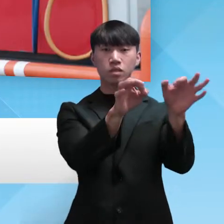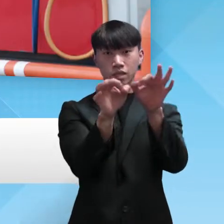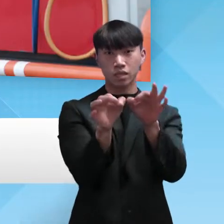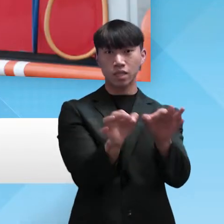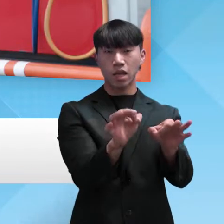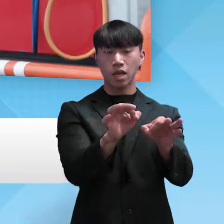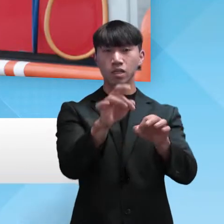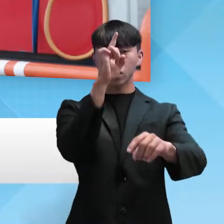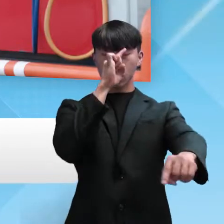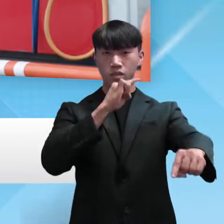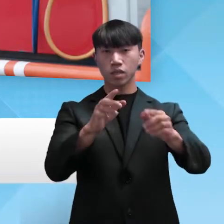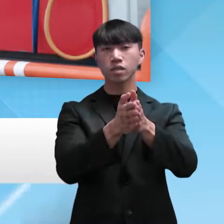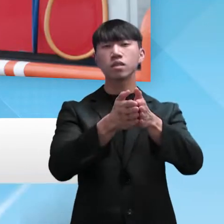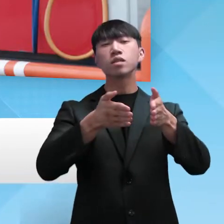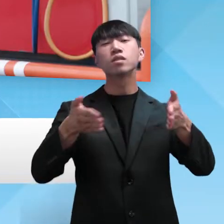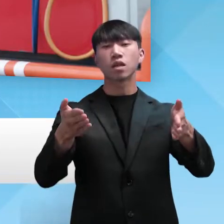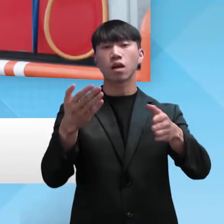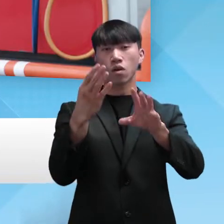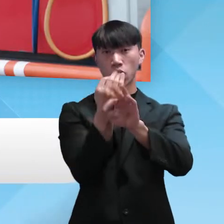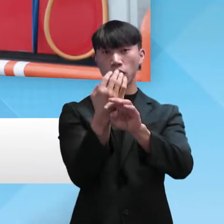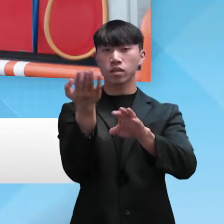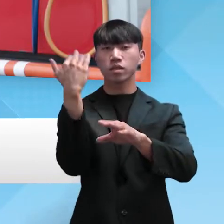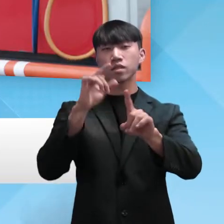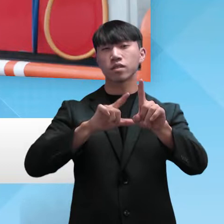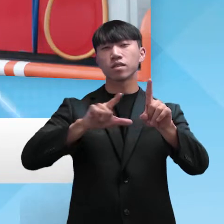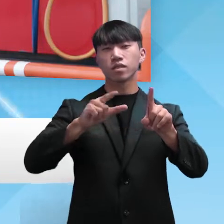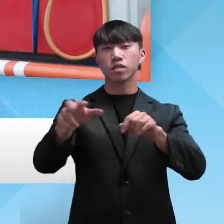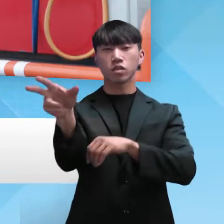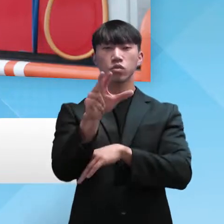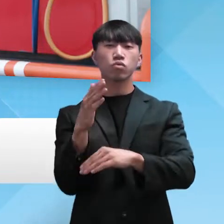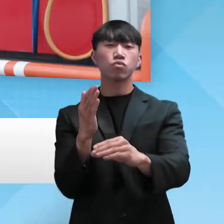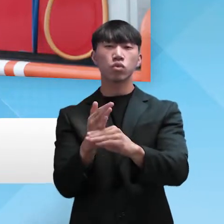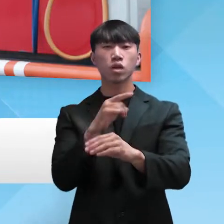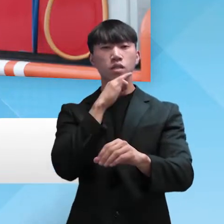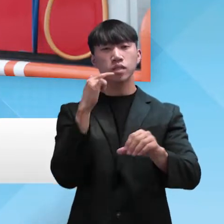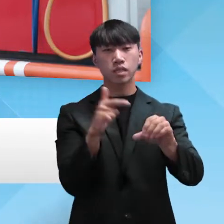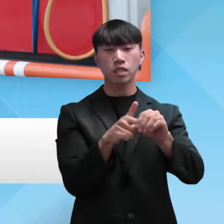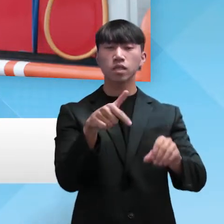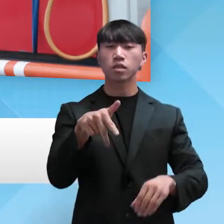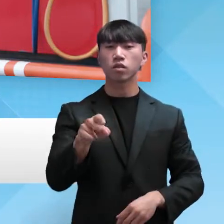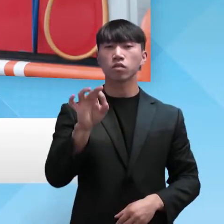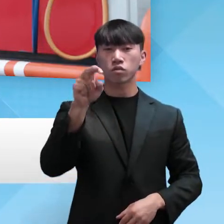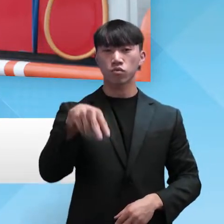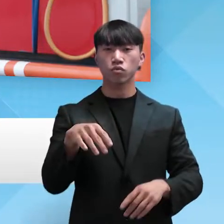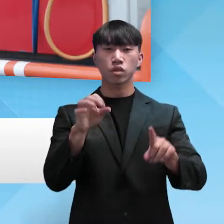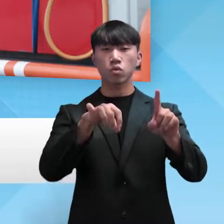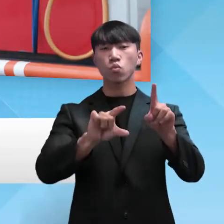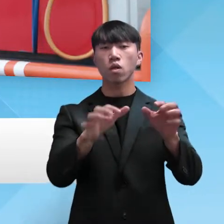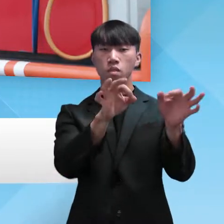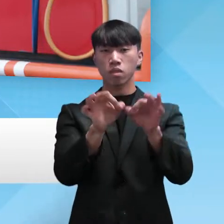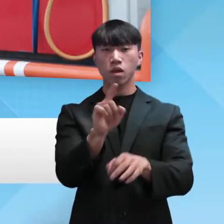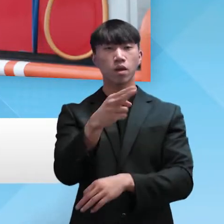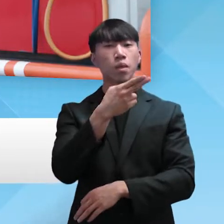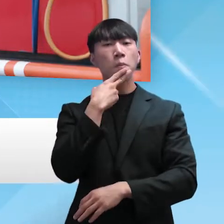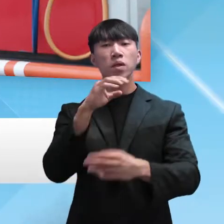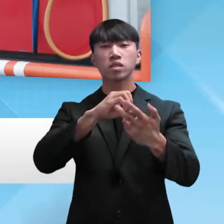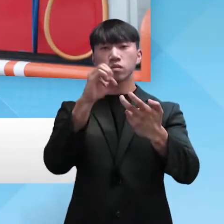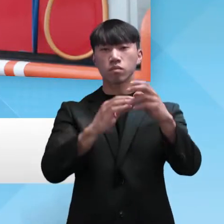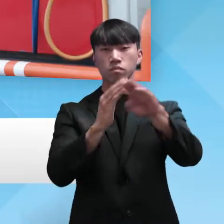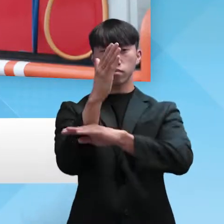유류세 10% 추가 인하 정책 시행 첫날인 지난 1일 전국 주유소 중 휘발유와 경유 가격을 1원도 내리지 않은